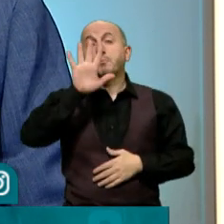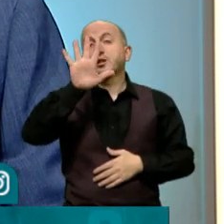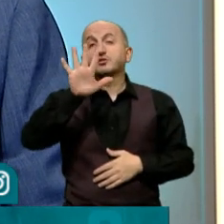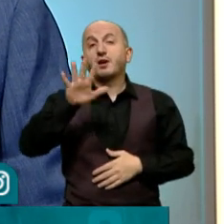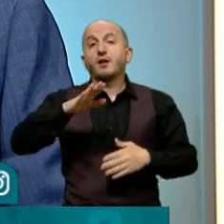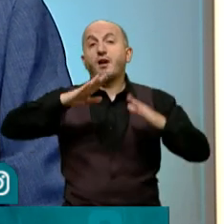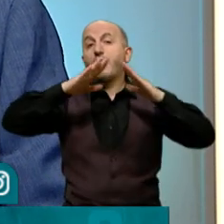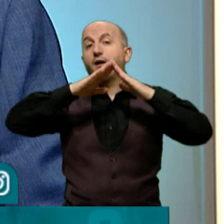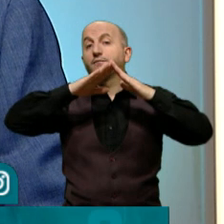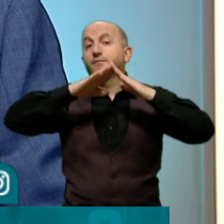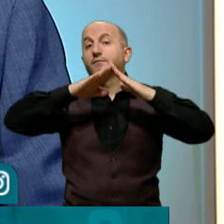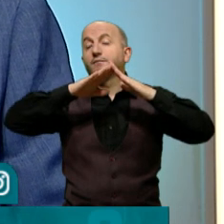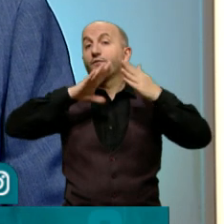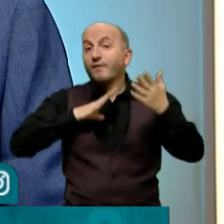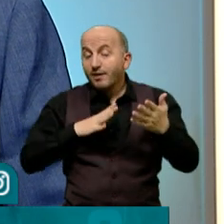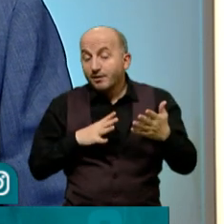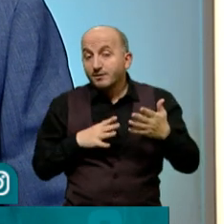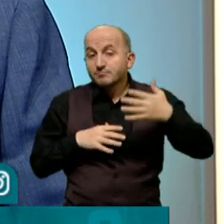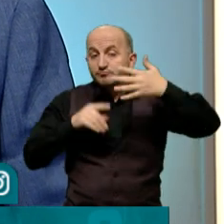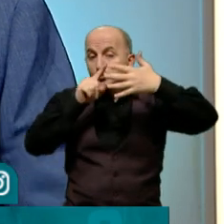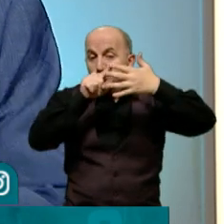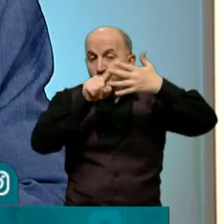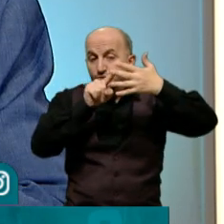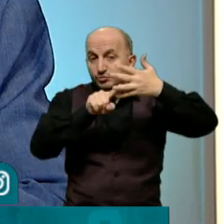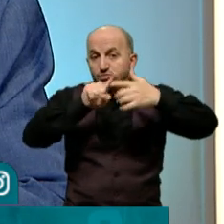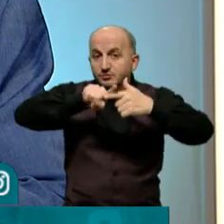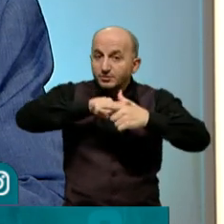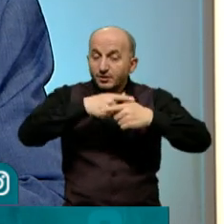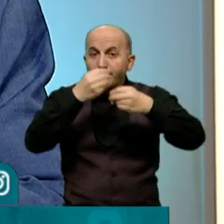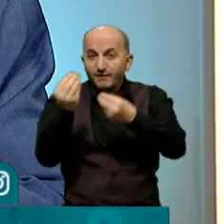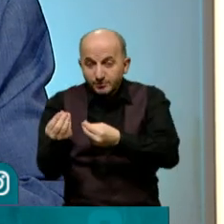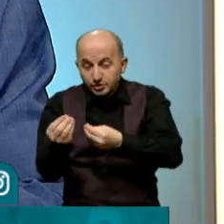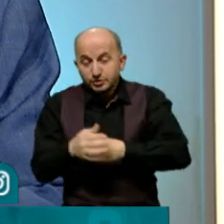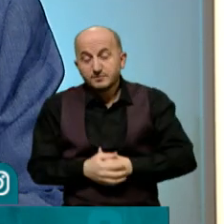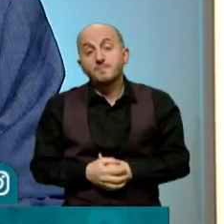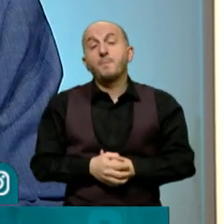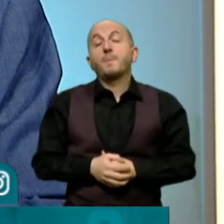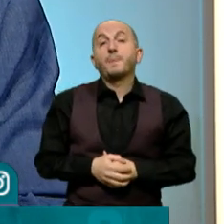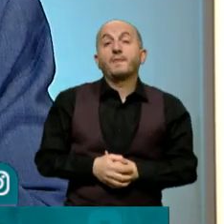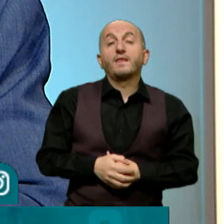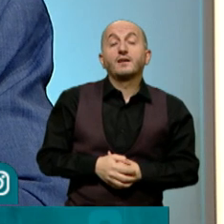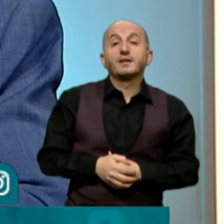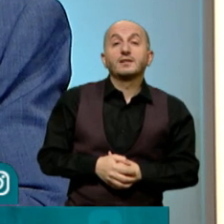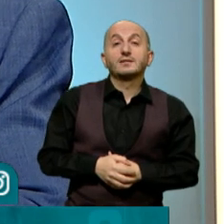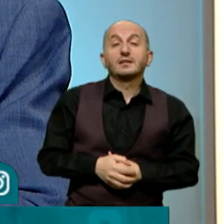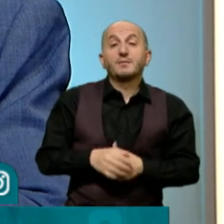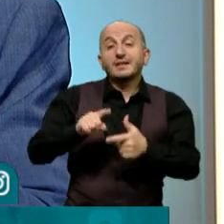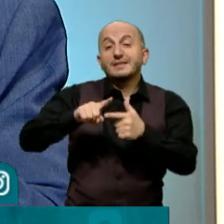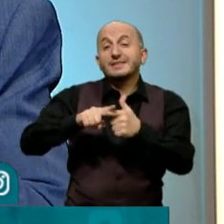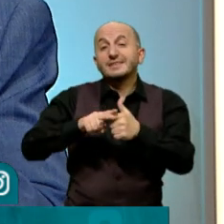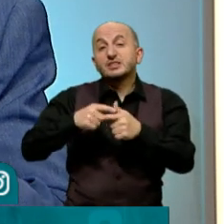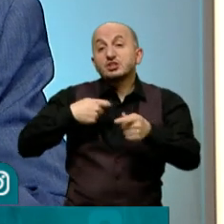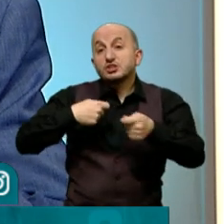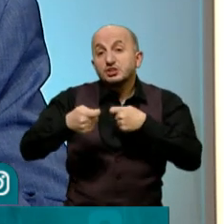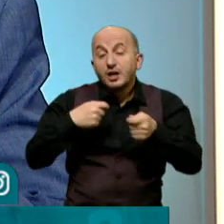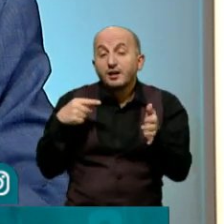var. Bu daireleri kiraya vermiş. Bu daireler kira amaçlı değil,